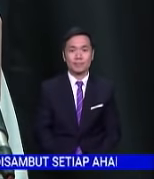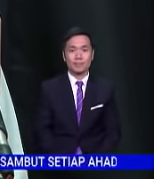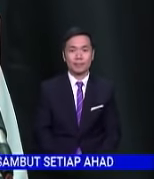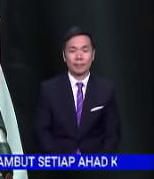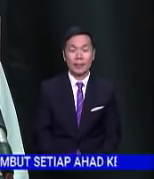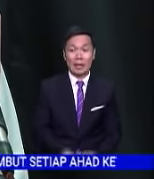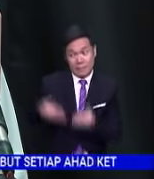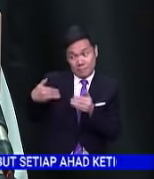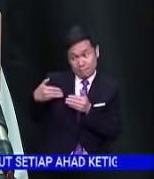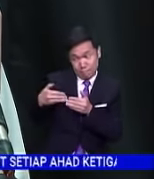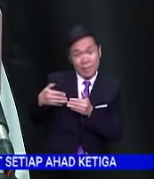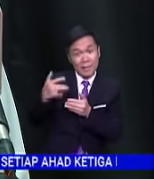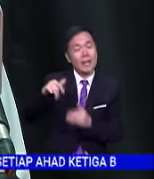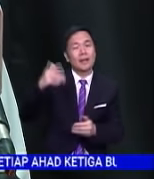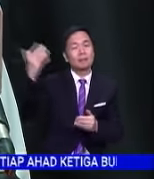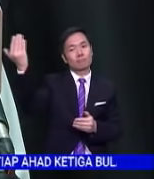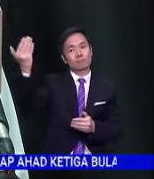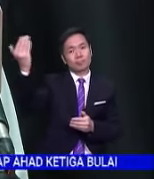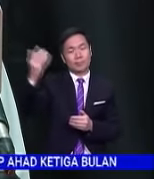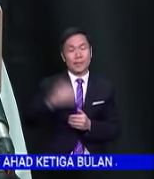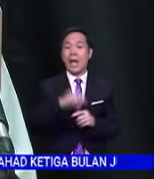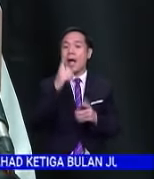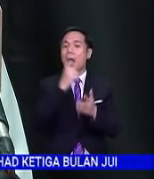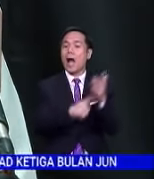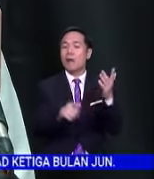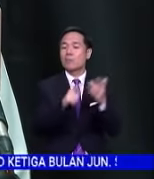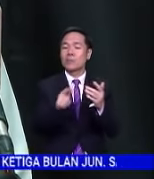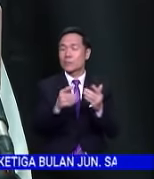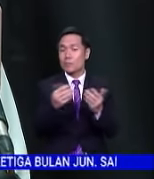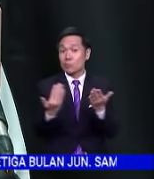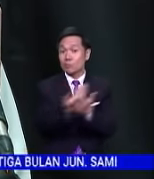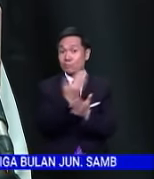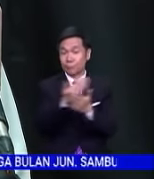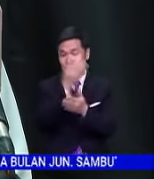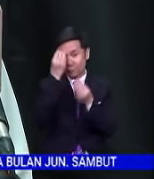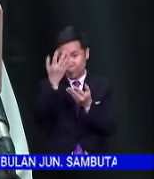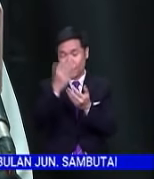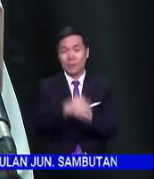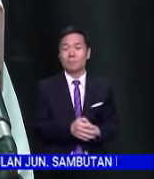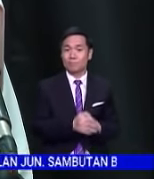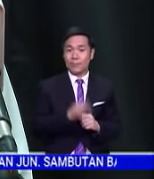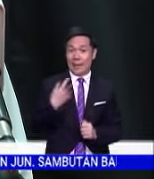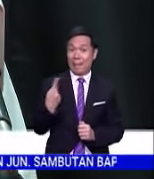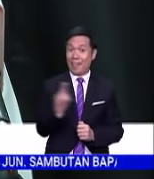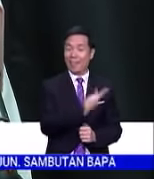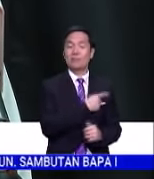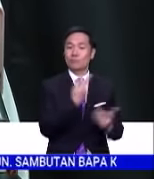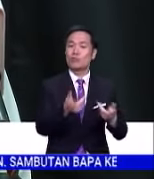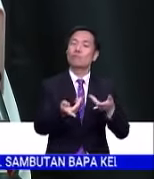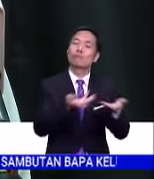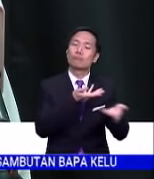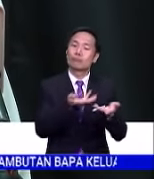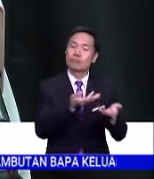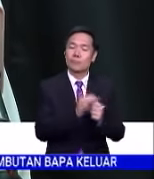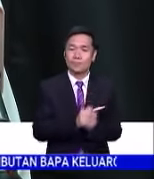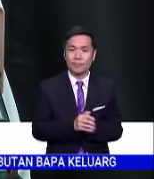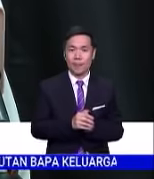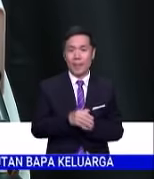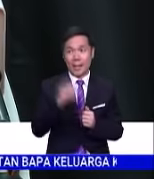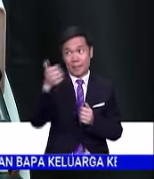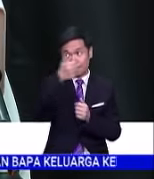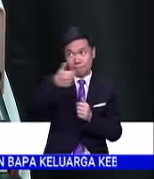Dalam masa terdekat saya akan bentangkan yang terkini. Dah banyak kali dah bentang ke kabinet, tapi dalam masa terdekat saya akan bentangkan kepada Jemaah